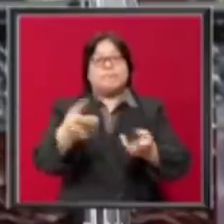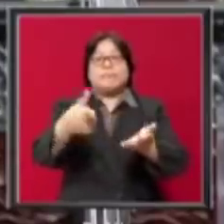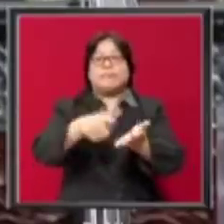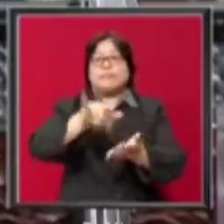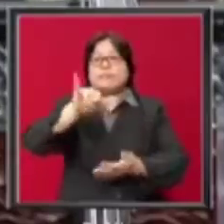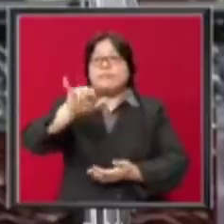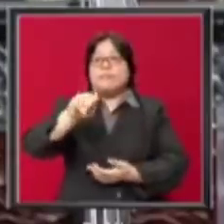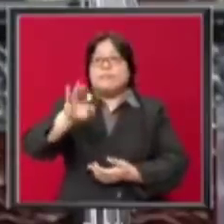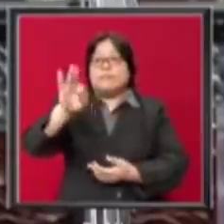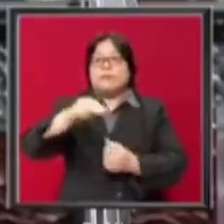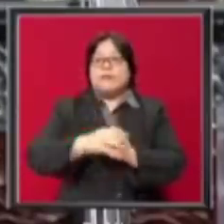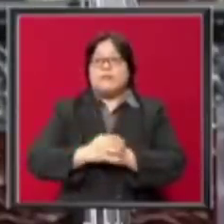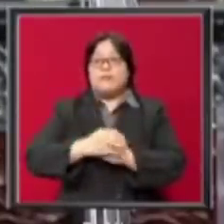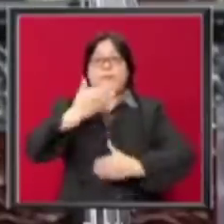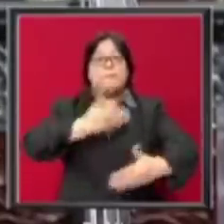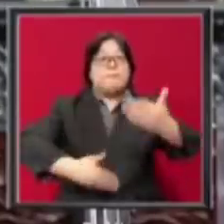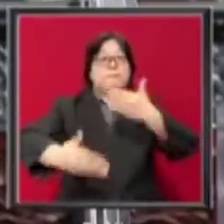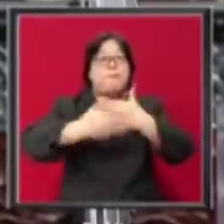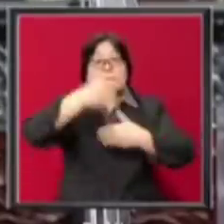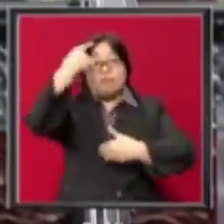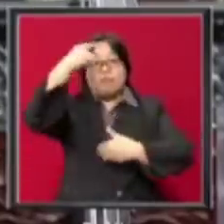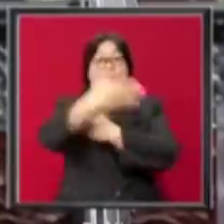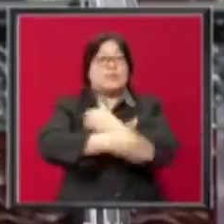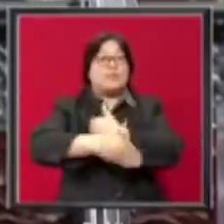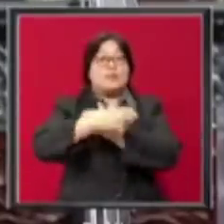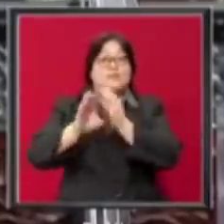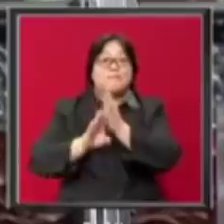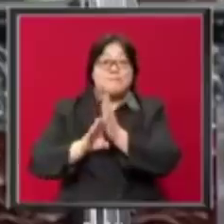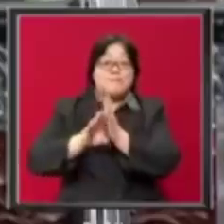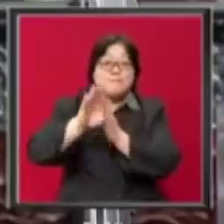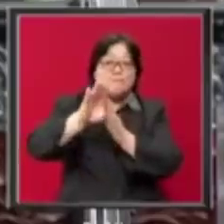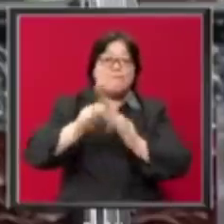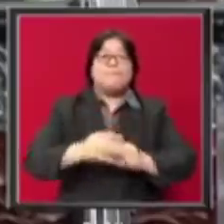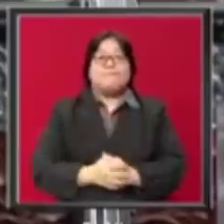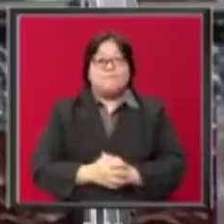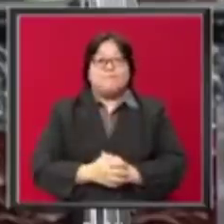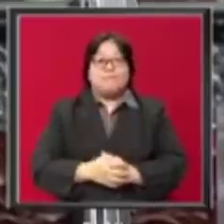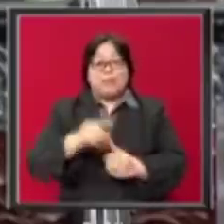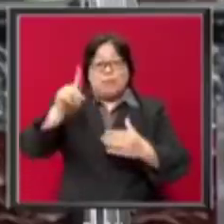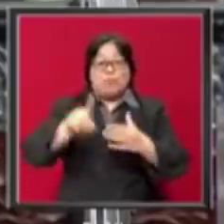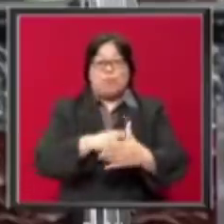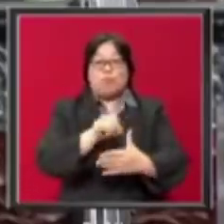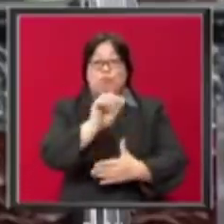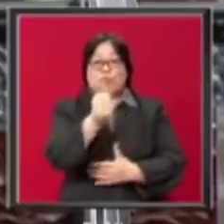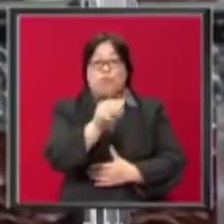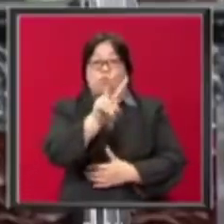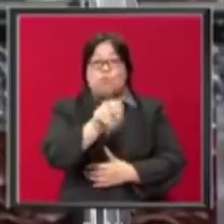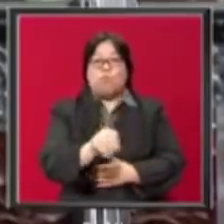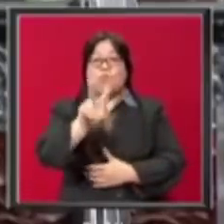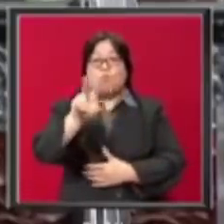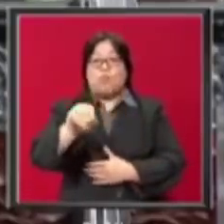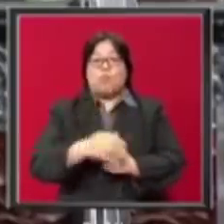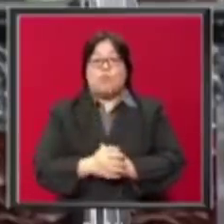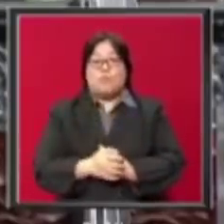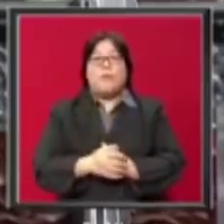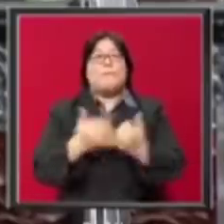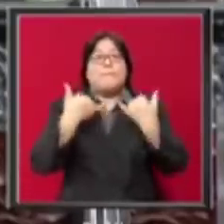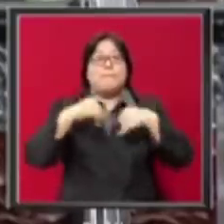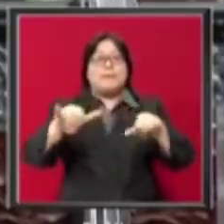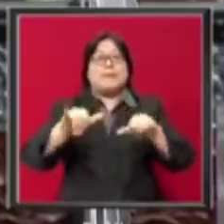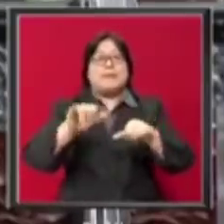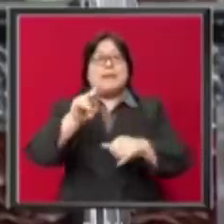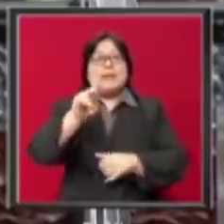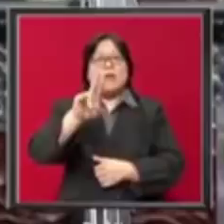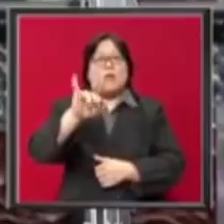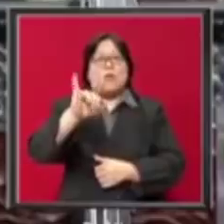IMF menunjukkan recovery bagi negara membangun untuk bulan Oktober 2020 adalah masih